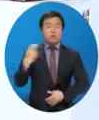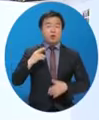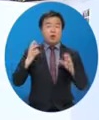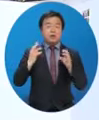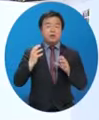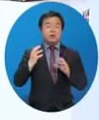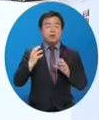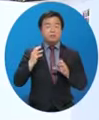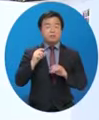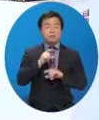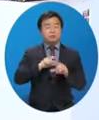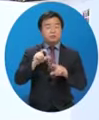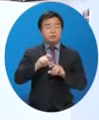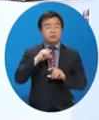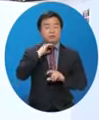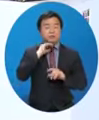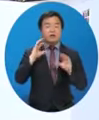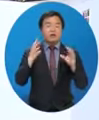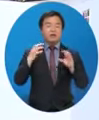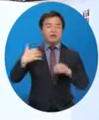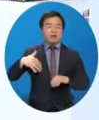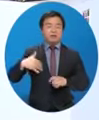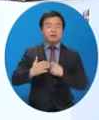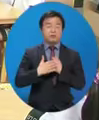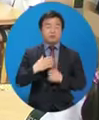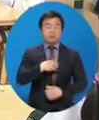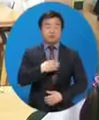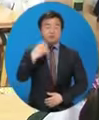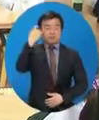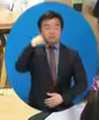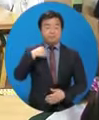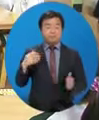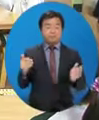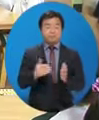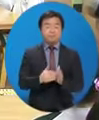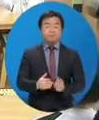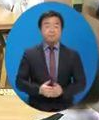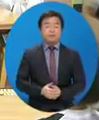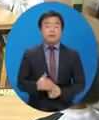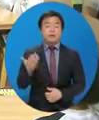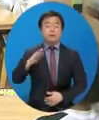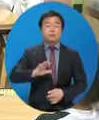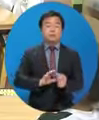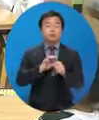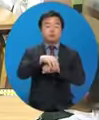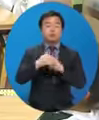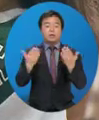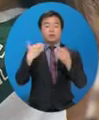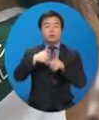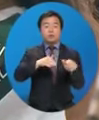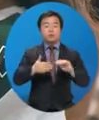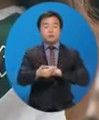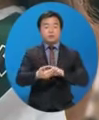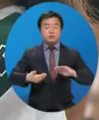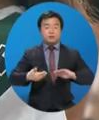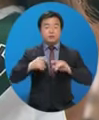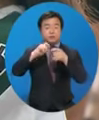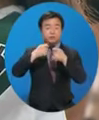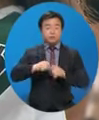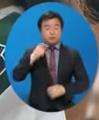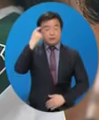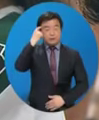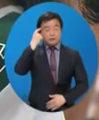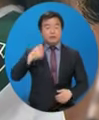그런 부분에 대해서 조금 너무 위험 부담이 있다고 생각돼서. 하지만 국제학교를 보내기 전에 꼼꼼히 따져볼 것들이